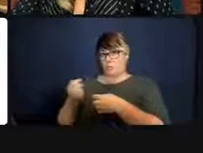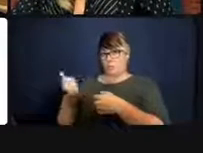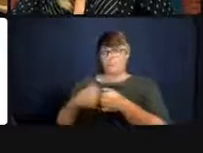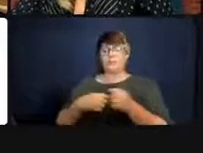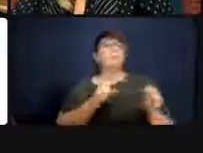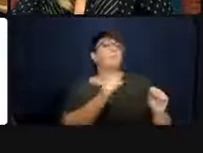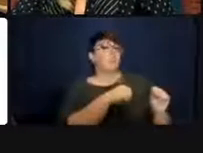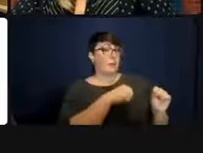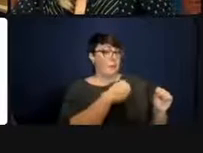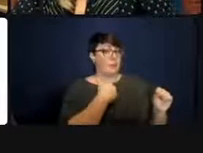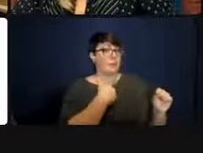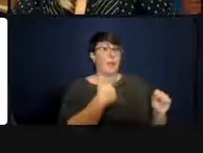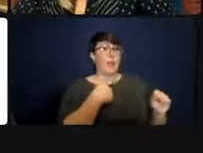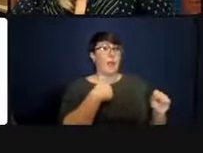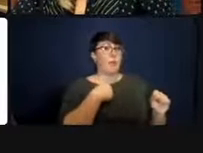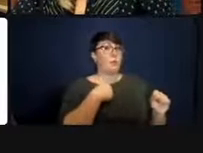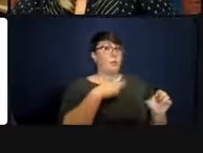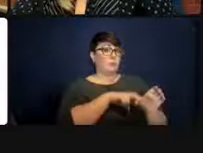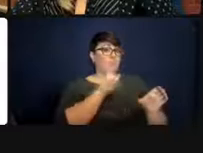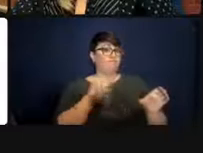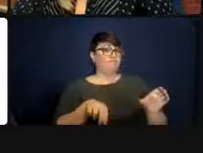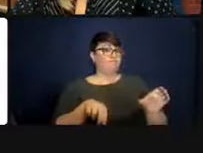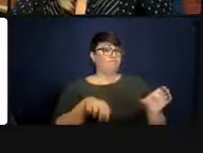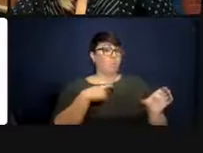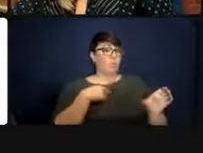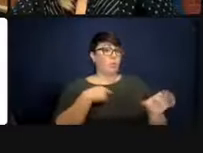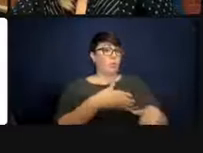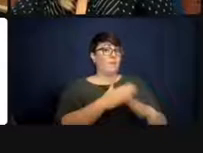نعم سيدتي، أنا